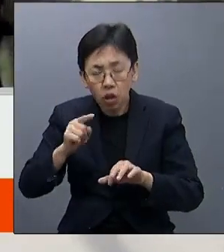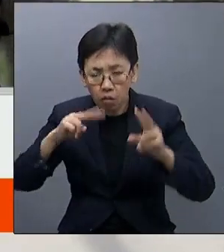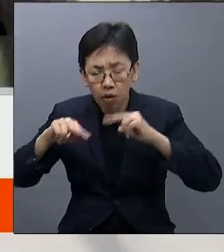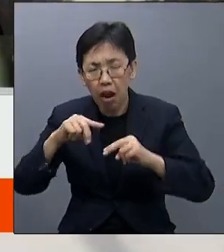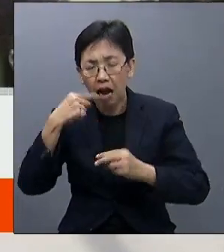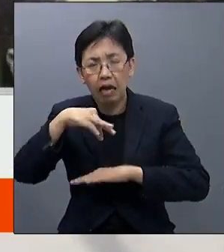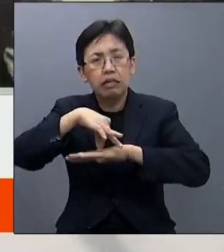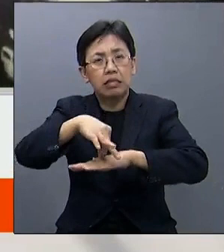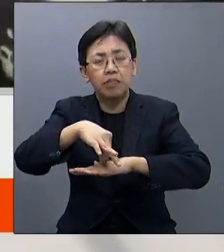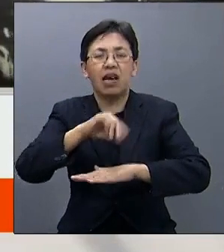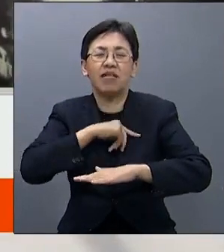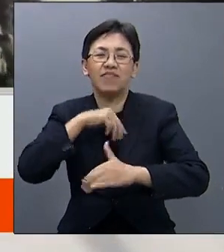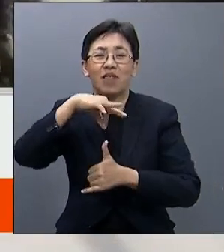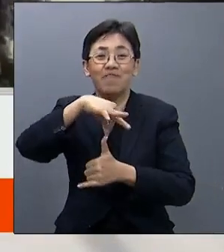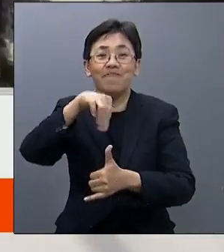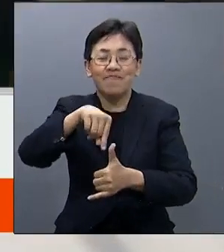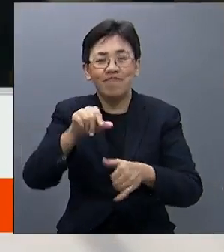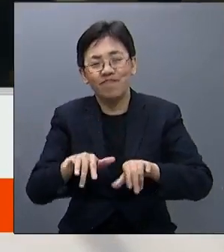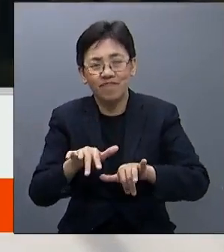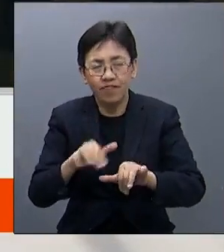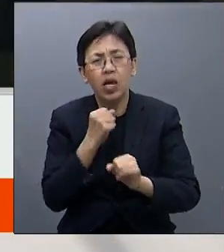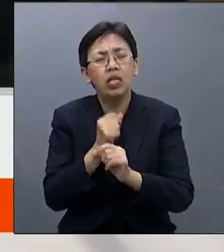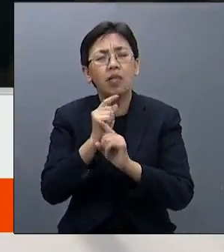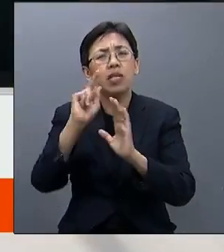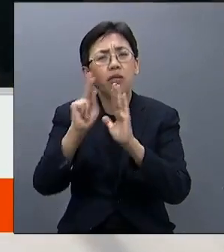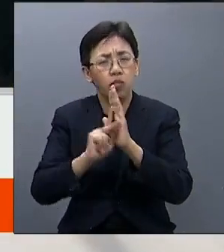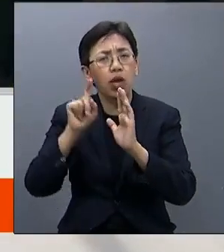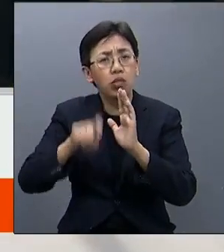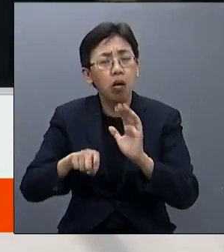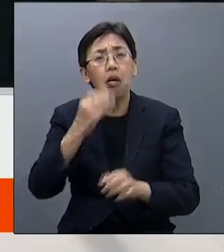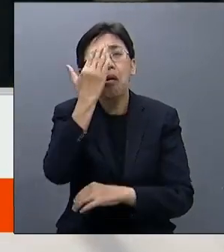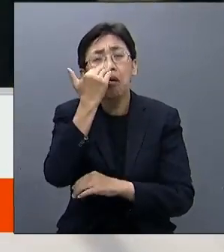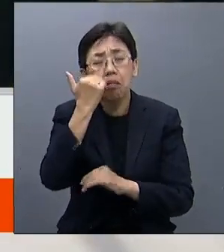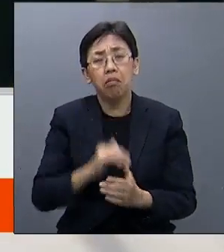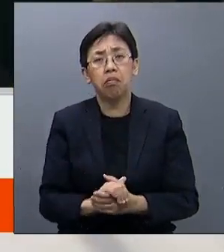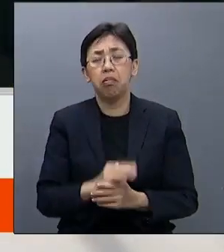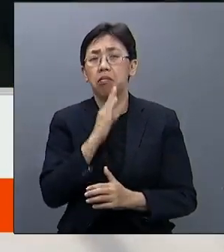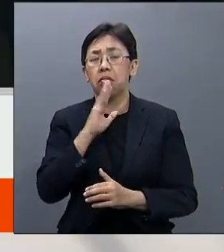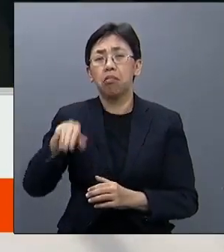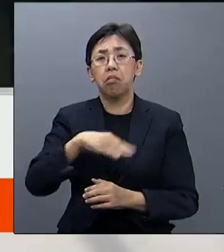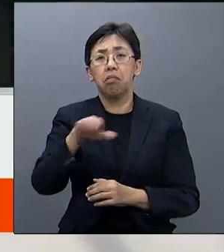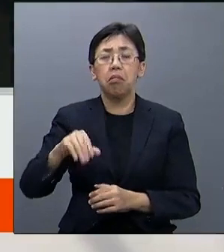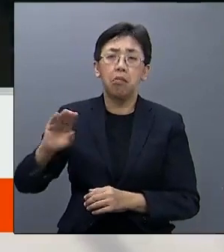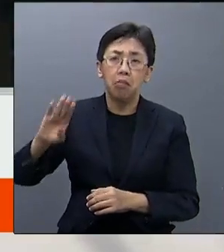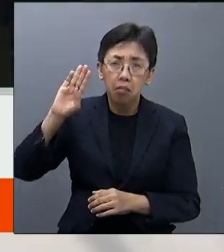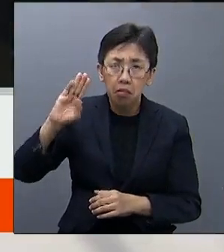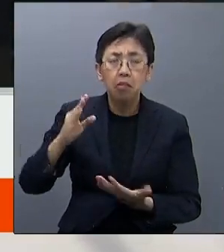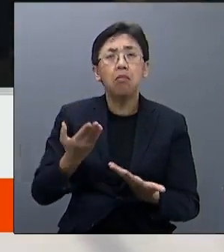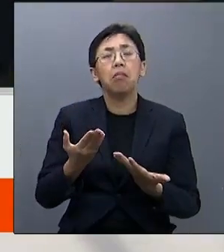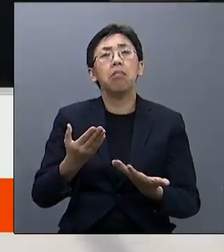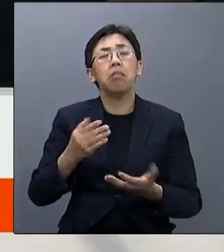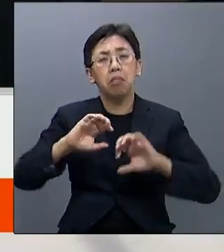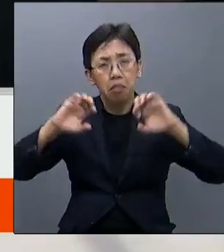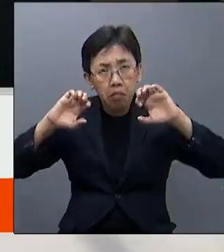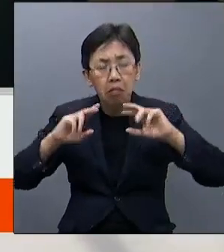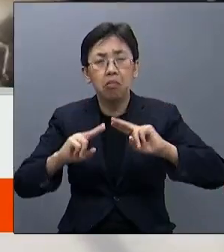การเนี่ยครับเนื่องจากว่าทุกคนต้องทำตามกฎหมายนะครับในความหมายก็คือทุกคนเนี่ยบริษัทห้างร้านภาครัฐเอกช